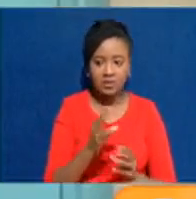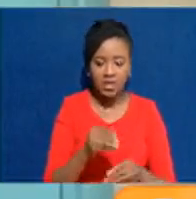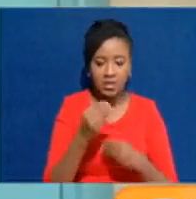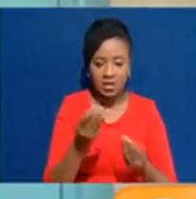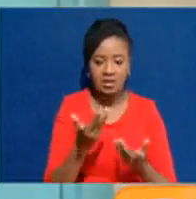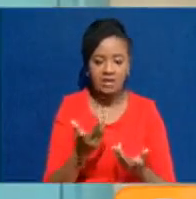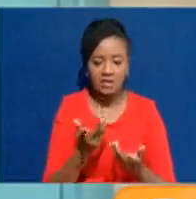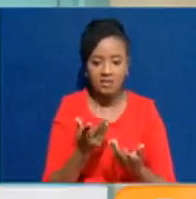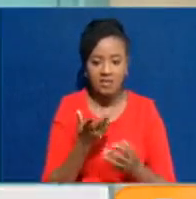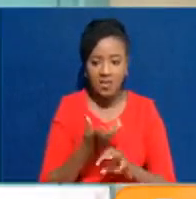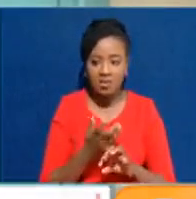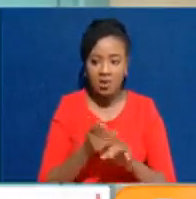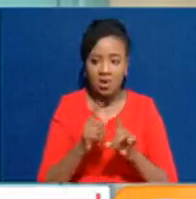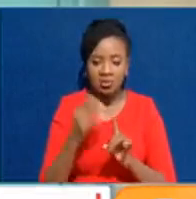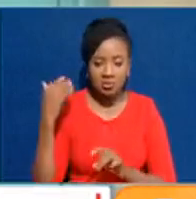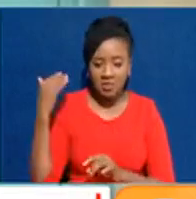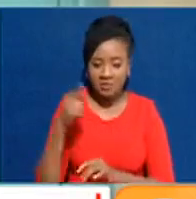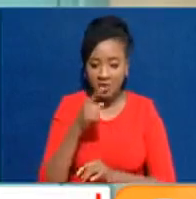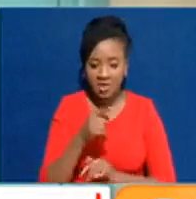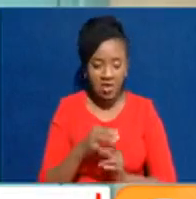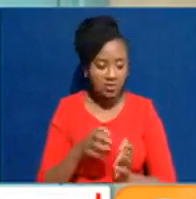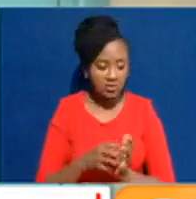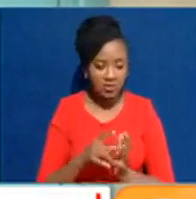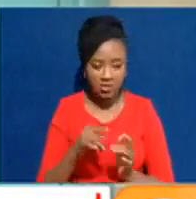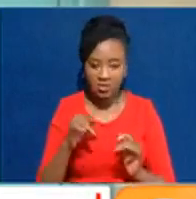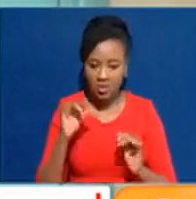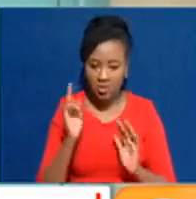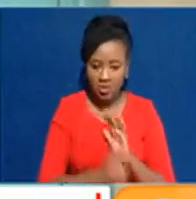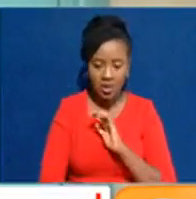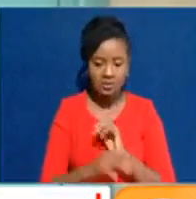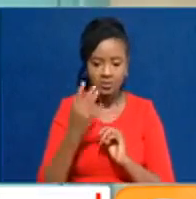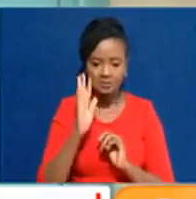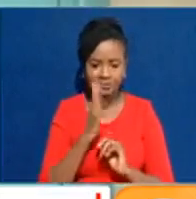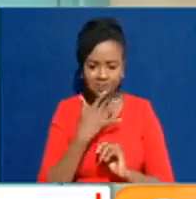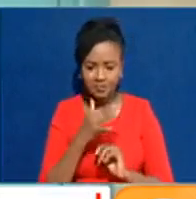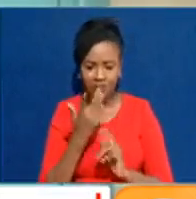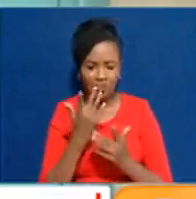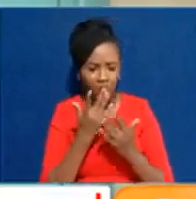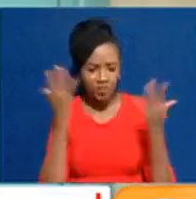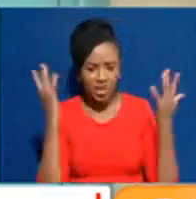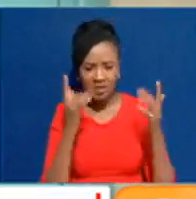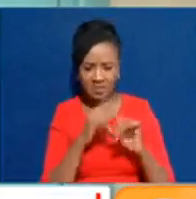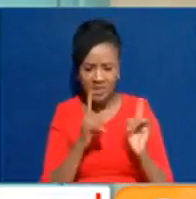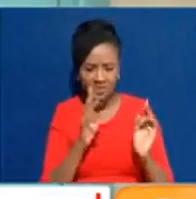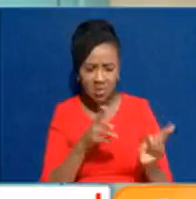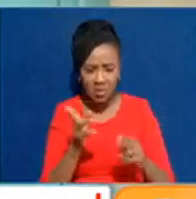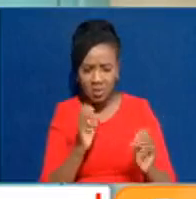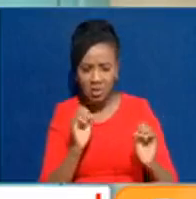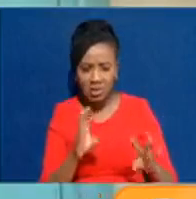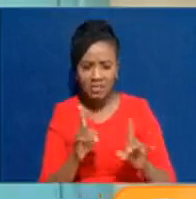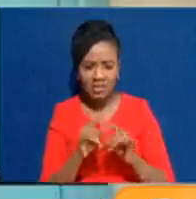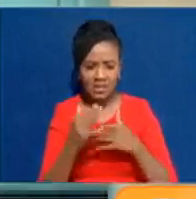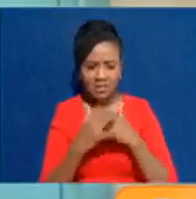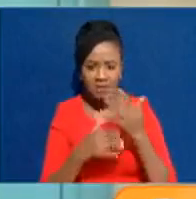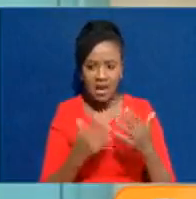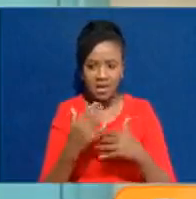Wanakula, rangi yake pia ilikuwa yenye haiko inaeleweka, alikuwa na weupe wenye simu wa kawaida na alikuwa anatoa